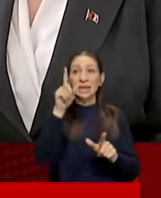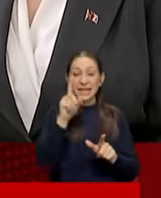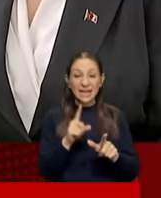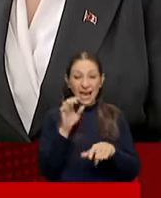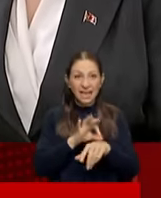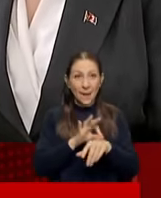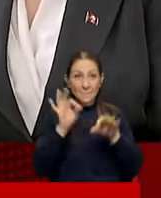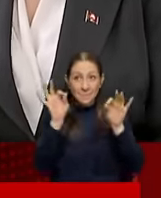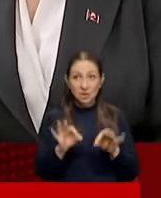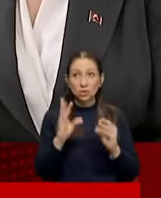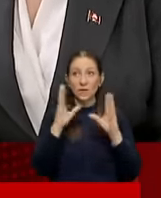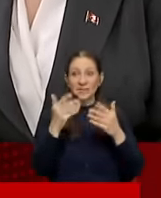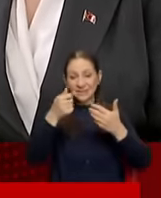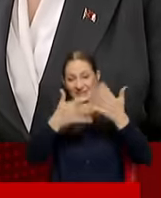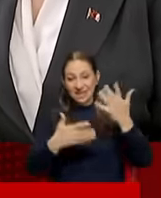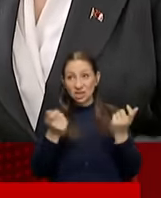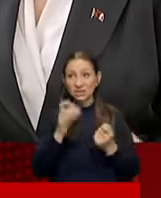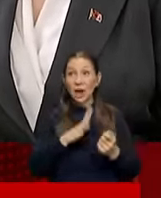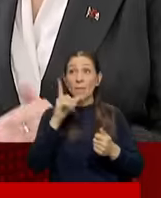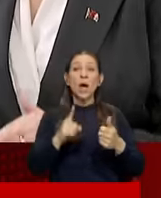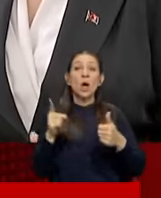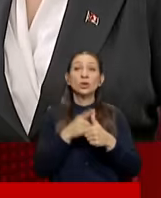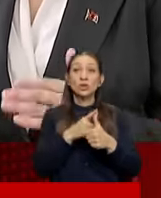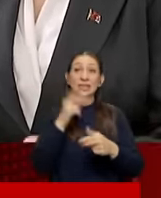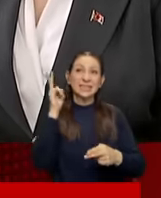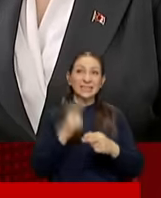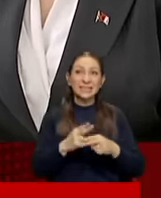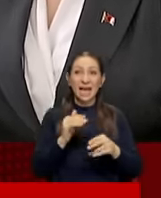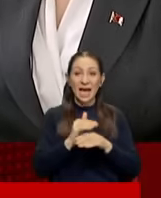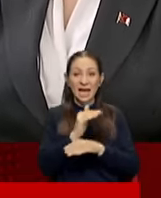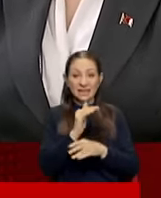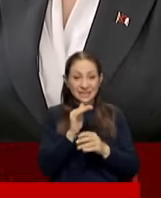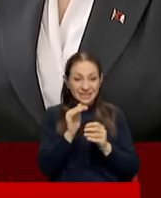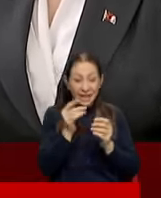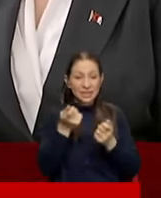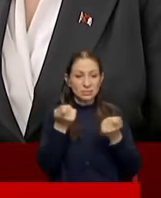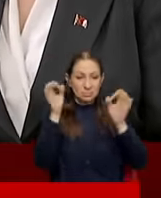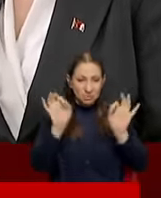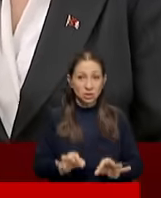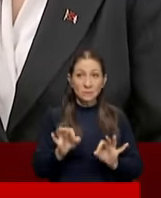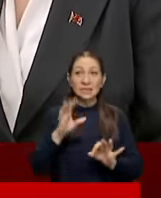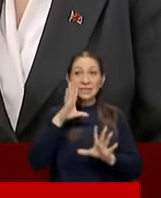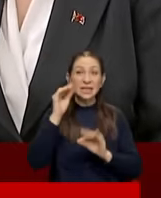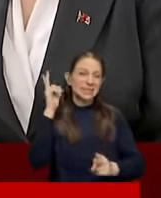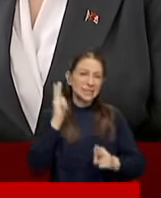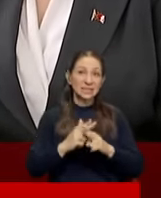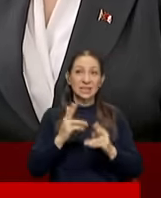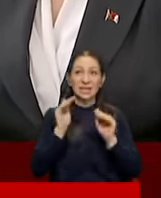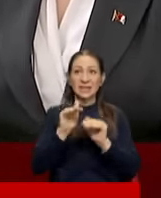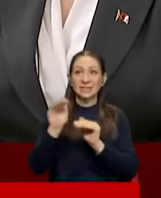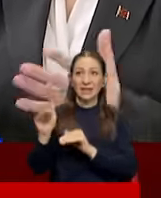anda başlayacak pek çok sıralı iş var Ama öncelikle hızlı hayata geçirebileceğimiz insanlara Hani hemen hızlıca